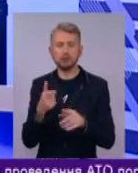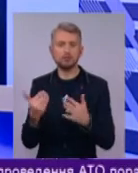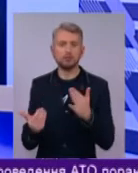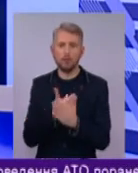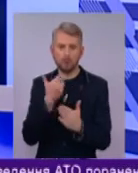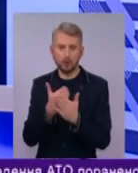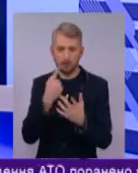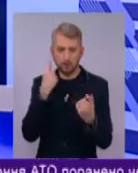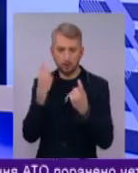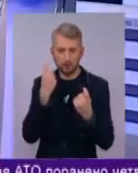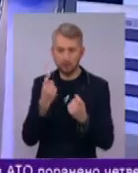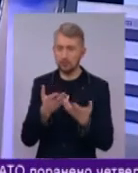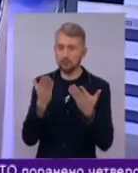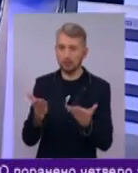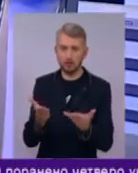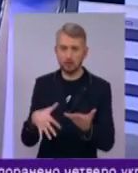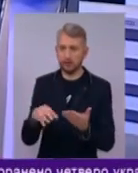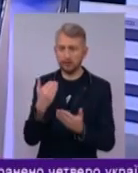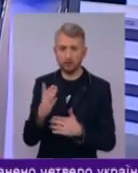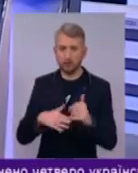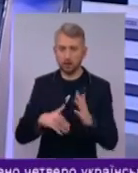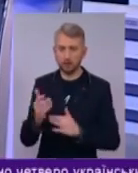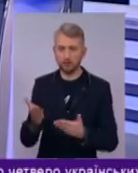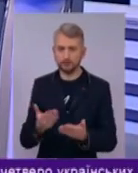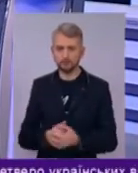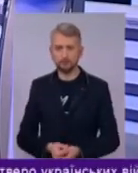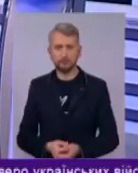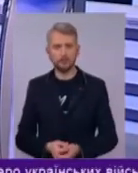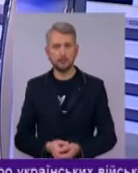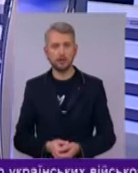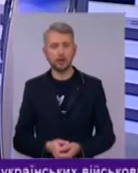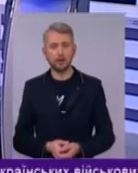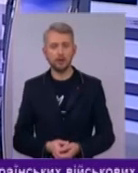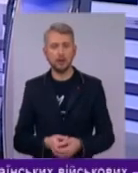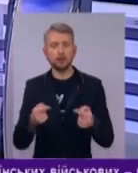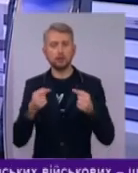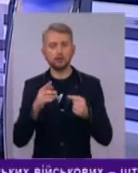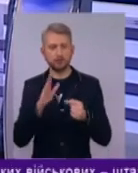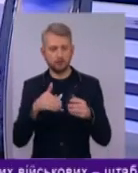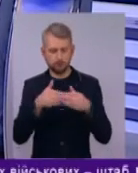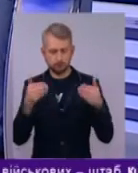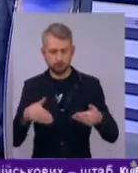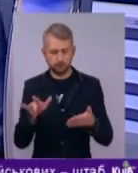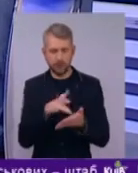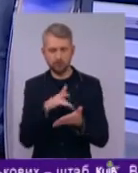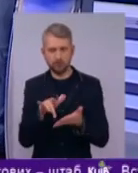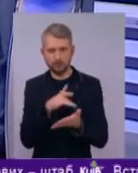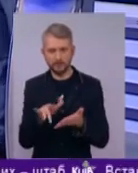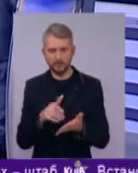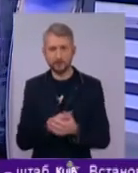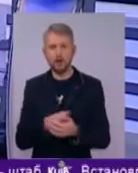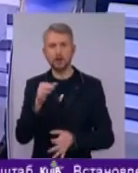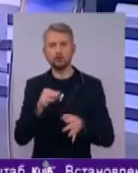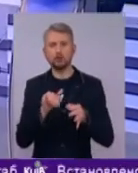добіркою інформації. І, Олексо, все в твоїх руках. Прошу. Да, точніше, в планшеті. Дякую тобі, Владе. Суд